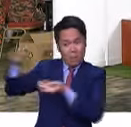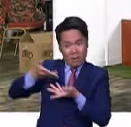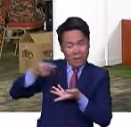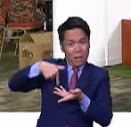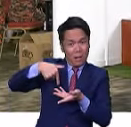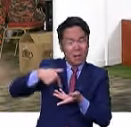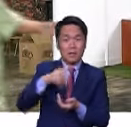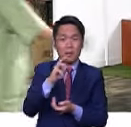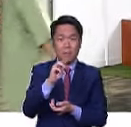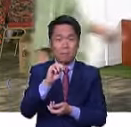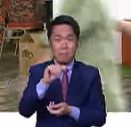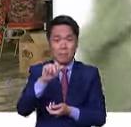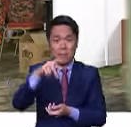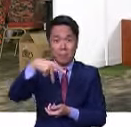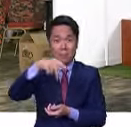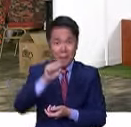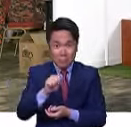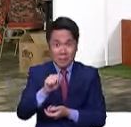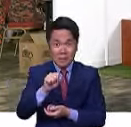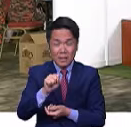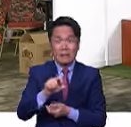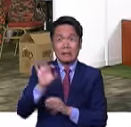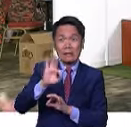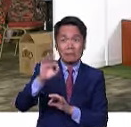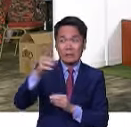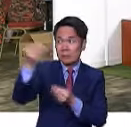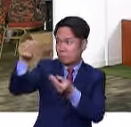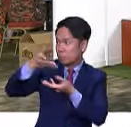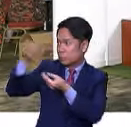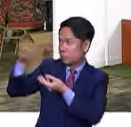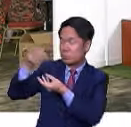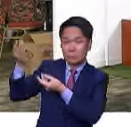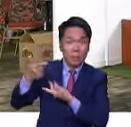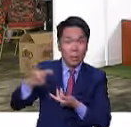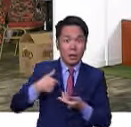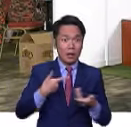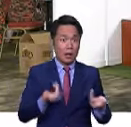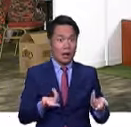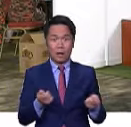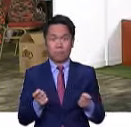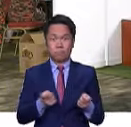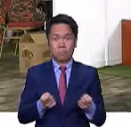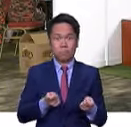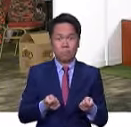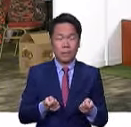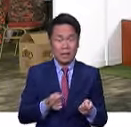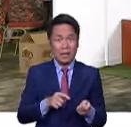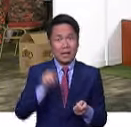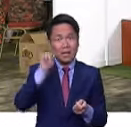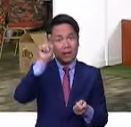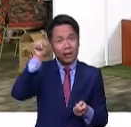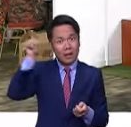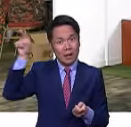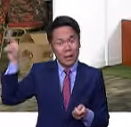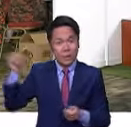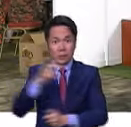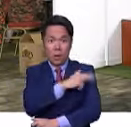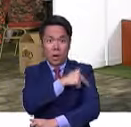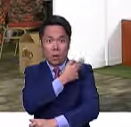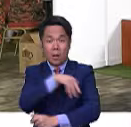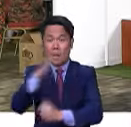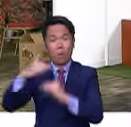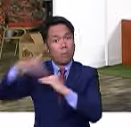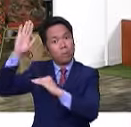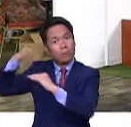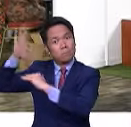Kalau kita tidak menyokong fungsi ini, fungsi daripada hospital lain, kita dapati nanti hospital-hospital di sekitar Lembah Kelang akan lebih